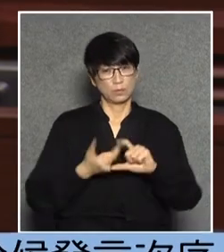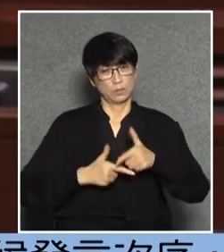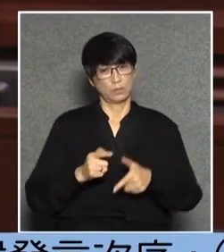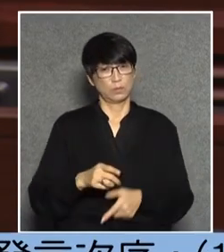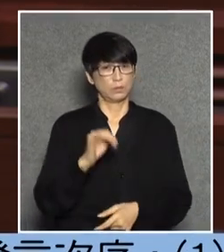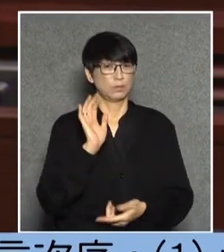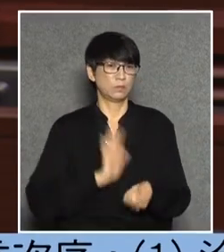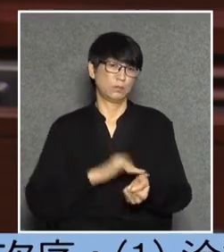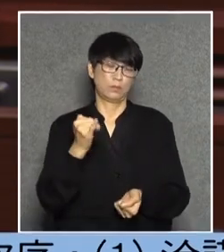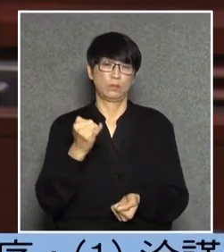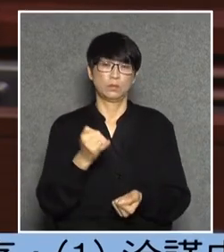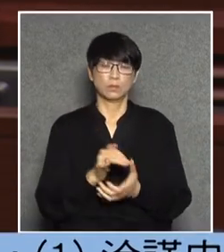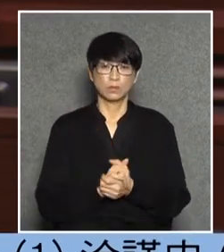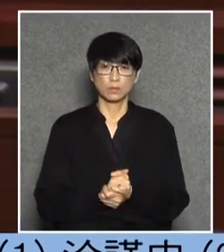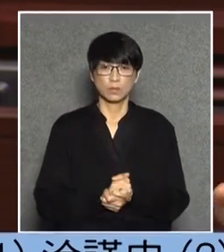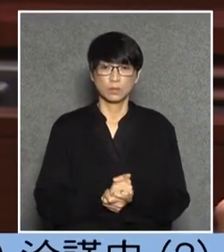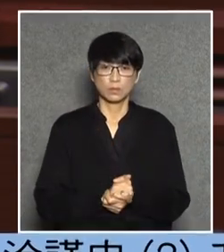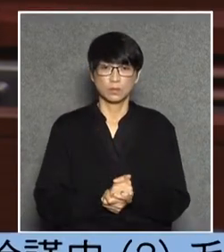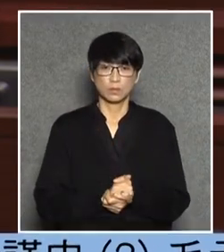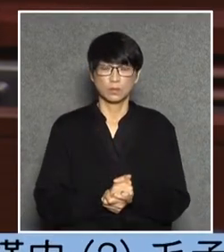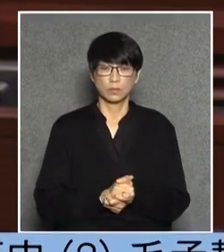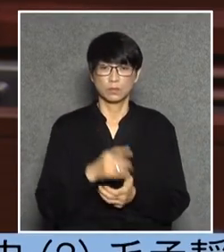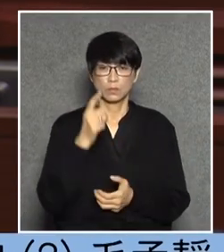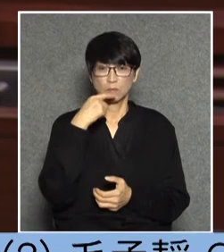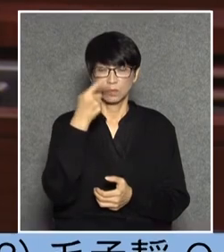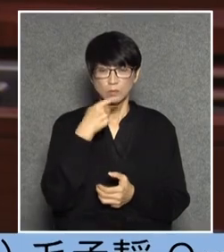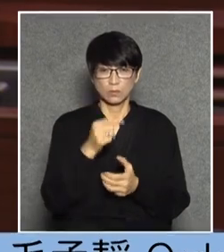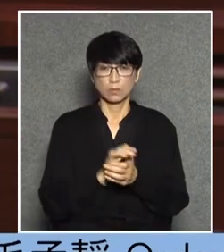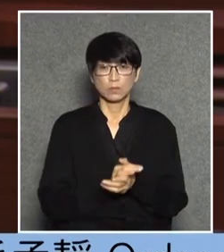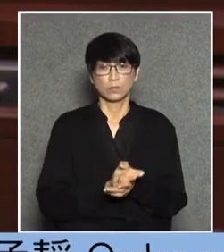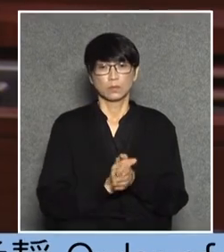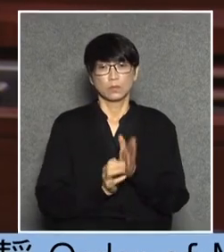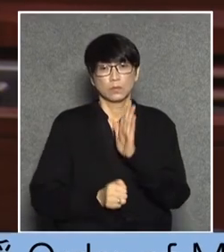邊度有口頭就拜佛，